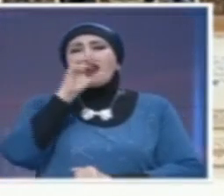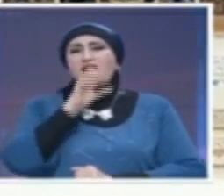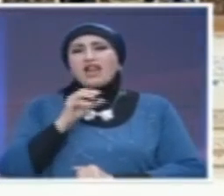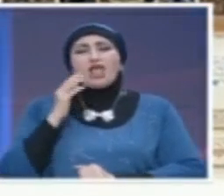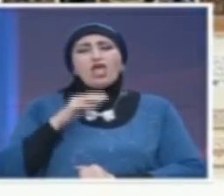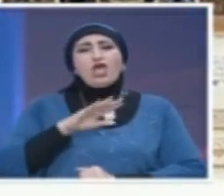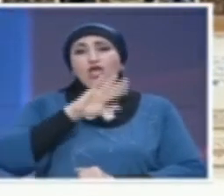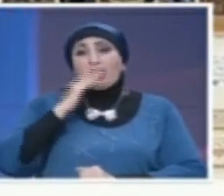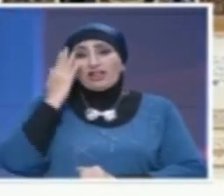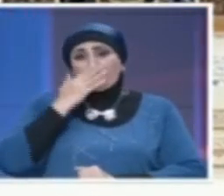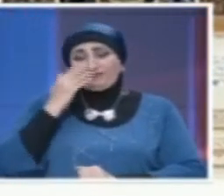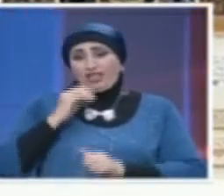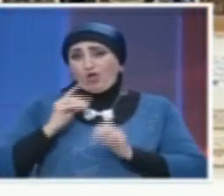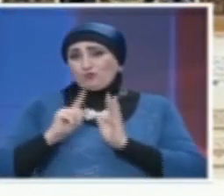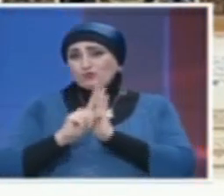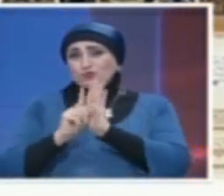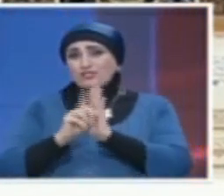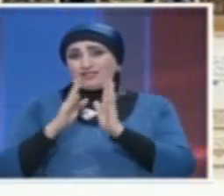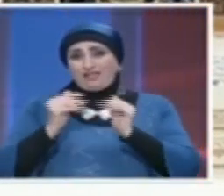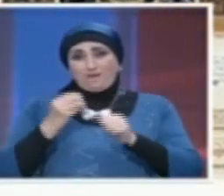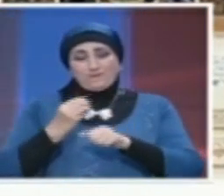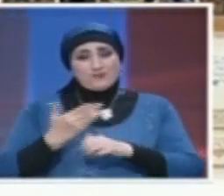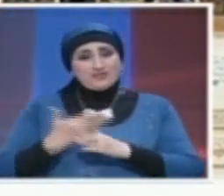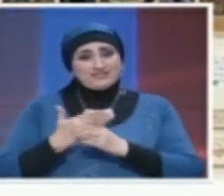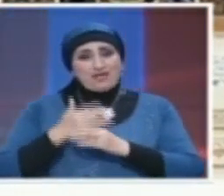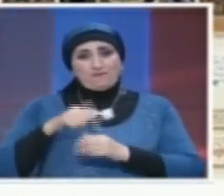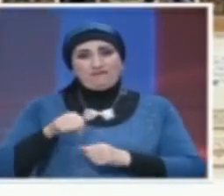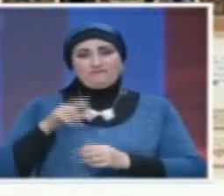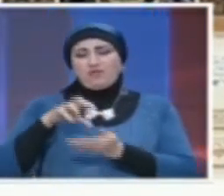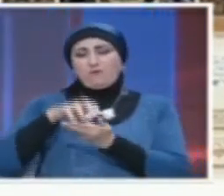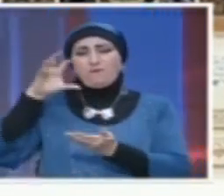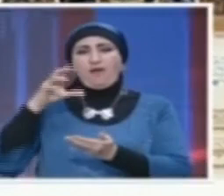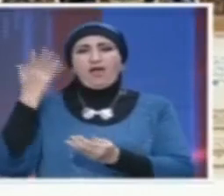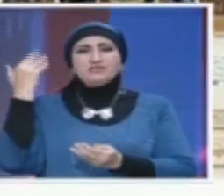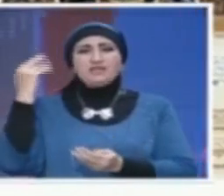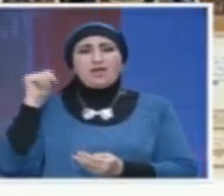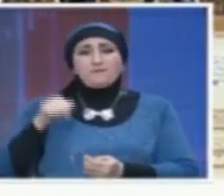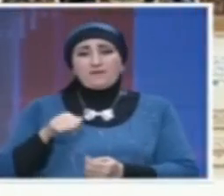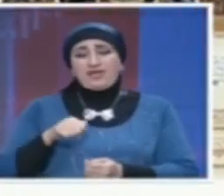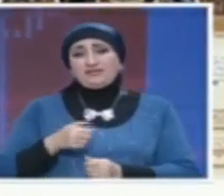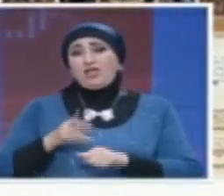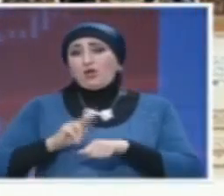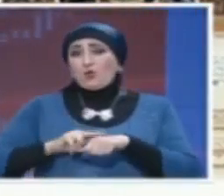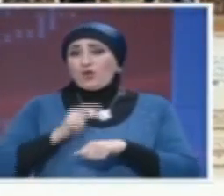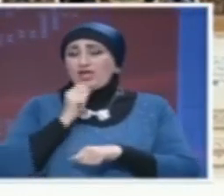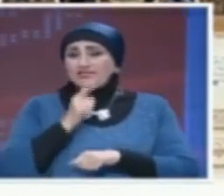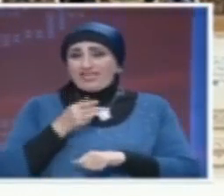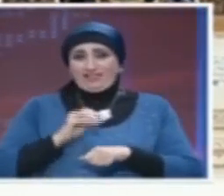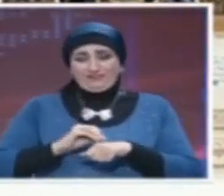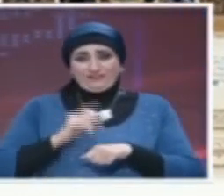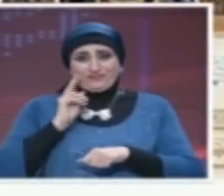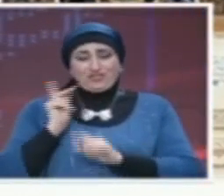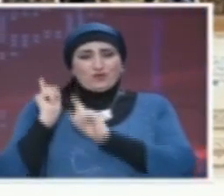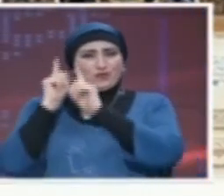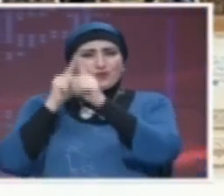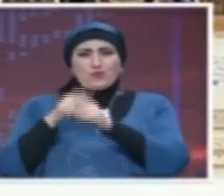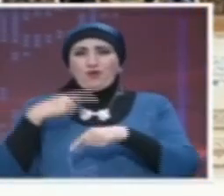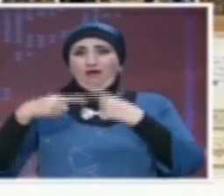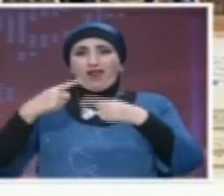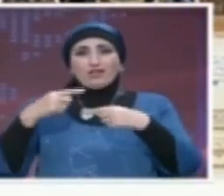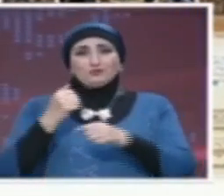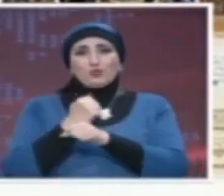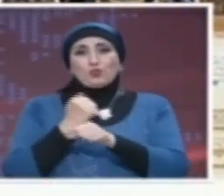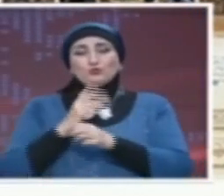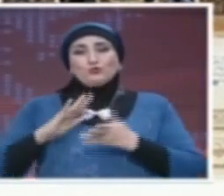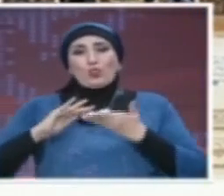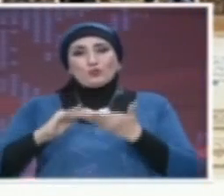قدمته من مساندة تاريخية في الكفاح من أجل الاستقلال خلال القرن الماضي، فضلا عن امتداد هذا الدور المصري